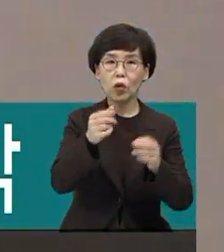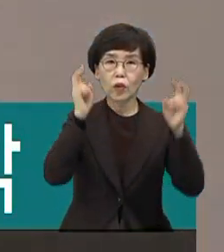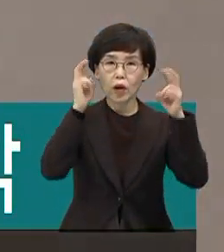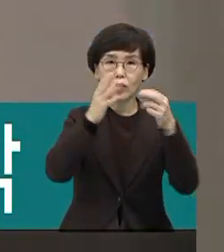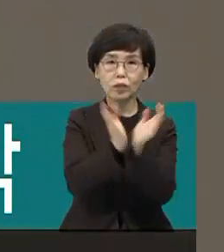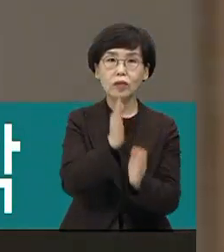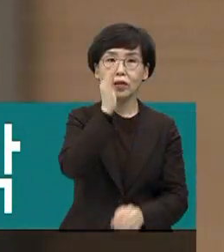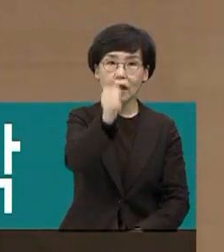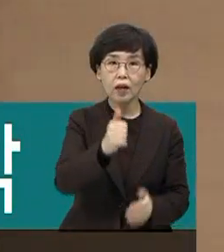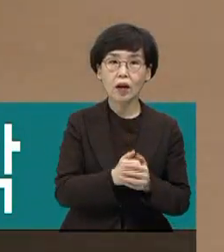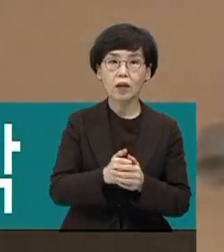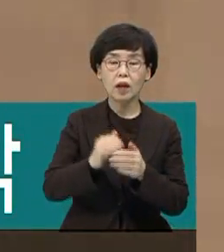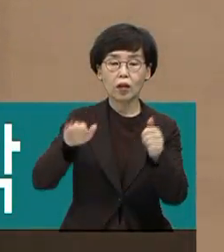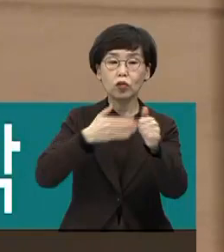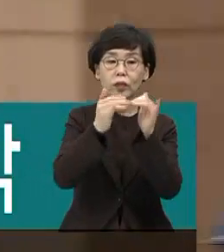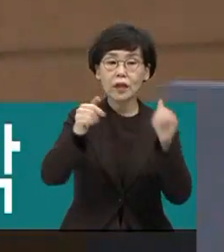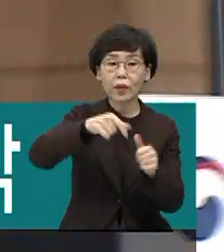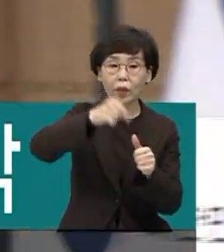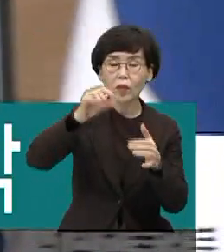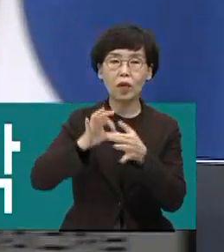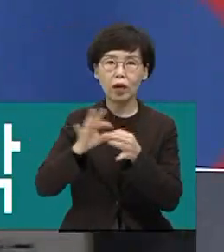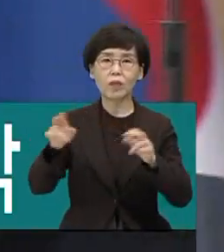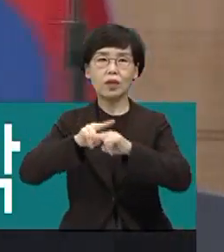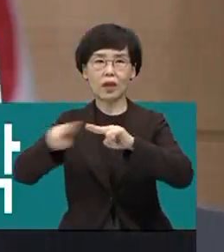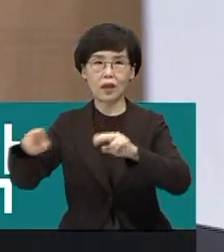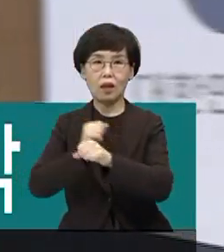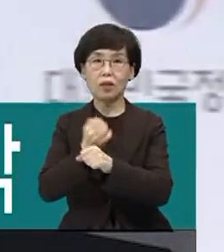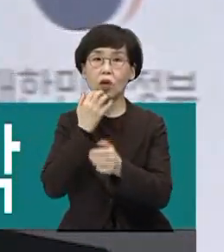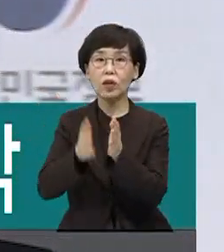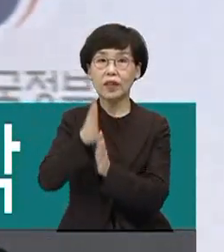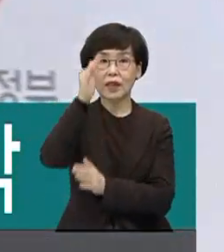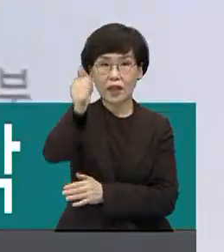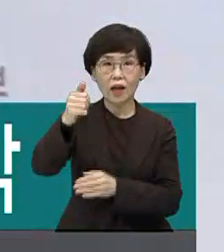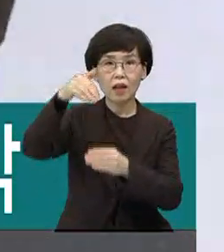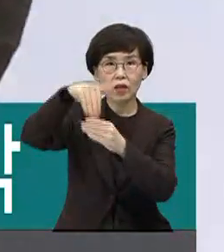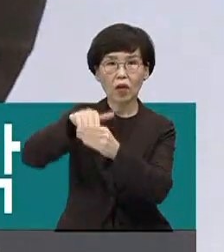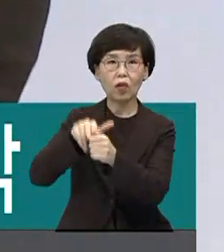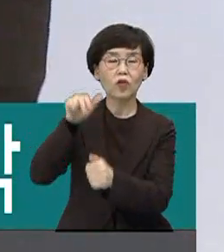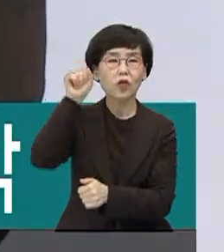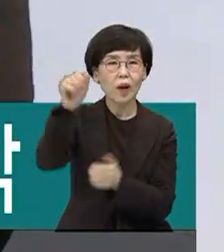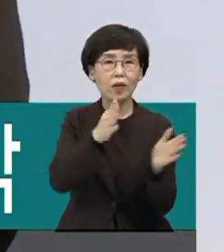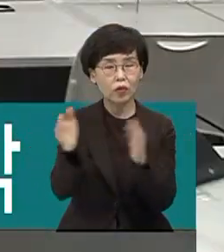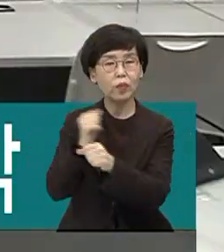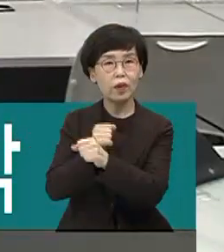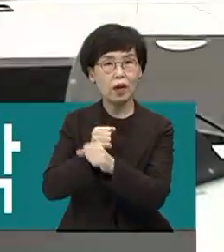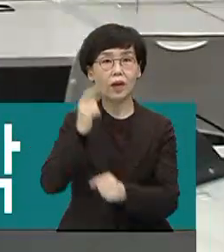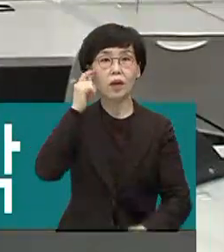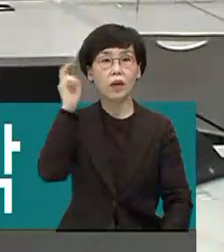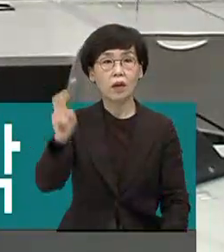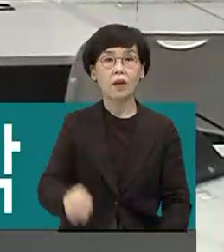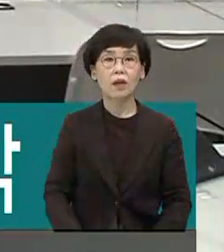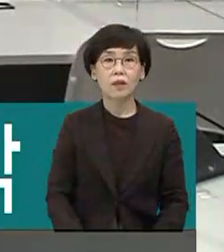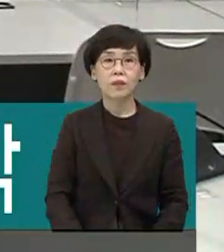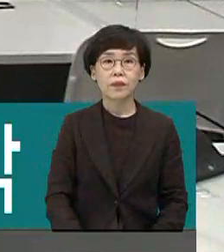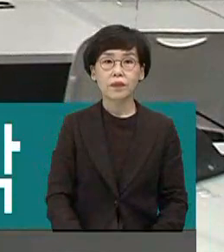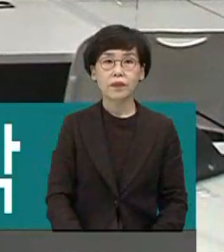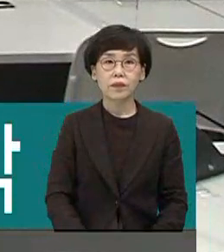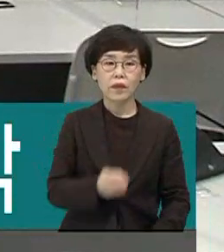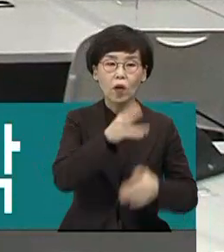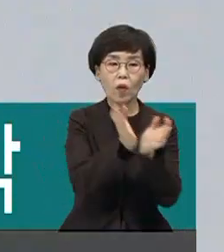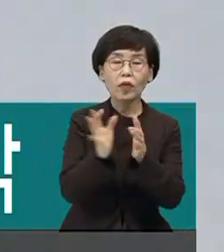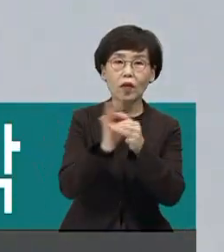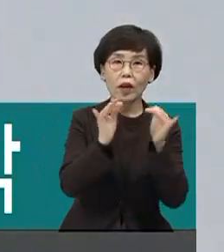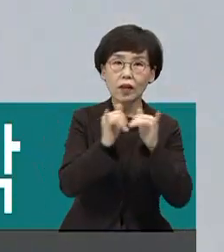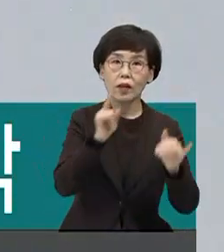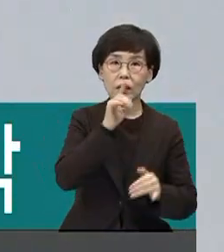장관은 후임자 지명 여부와 관계없이 사퇴해서 서울시장 보궐선거 출마 준비에 나설 것으로 전해졌습니다. 여권